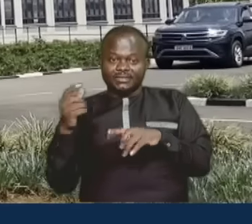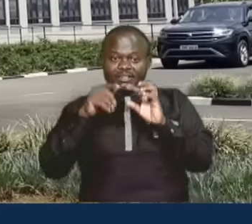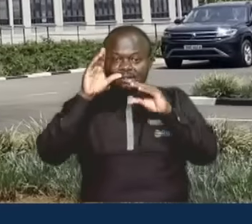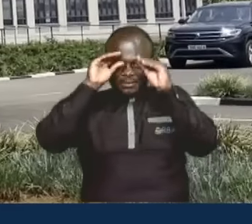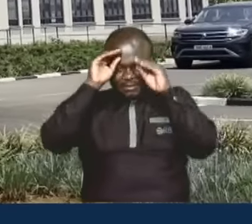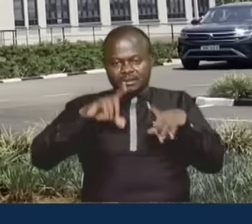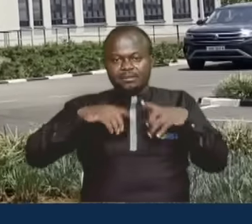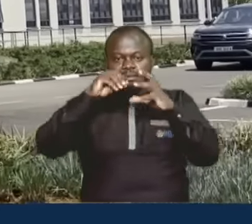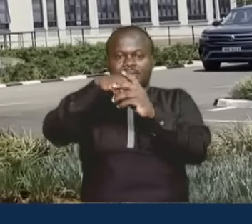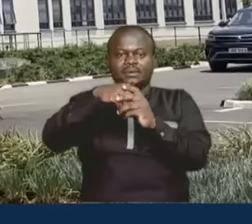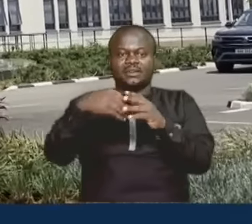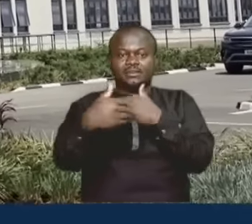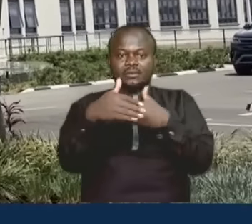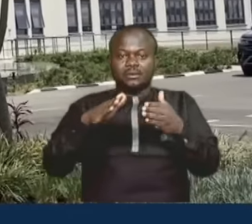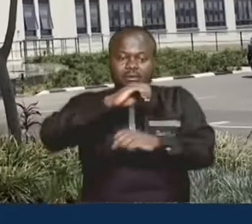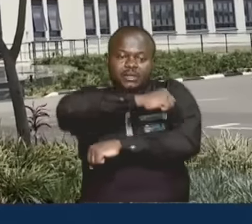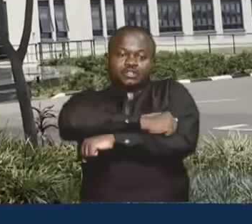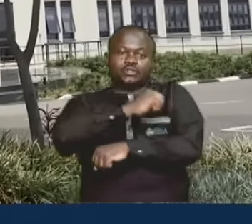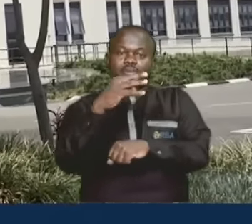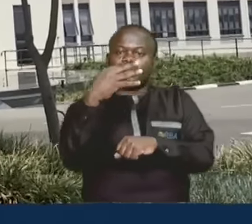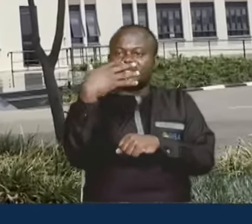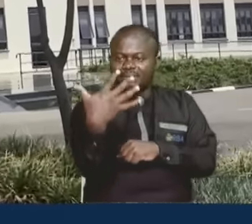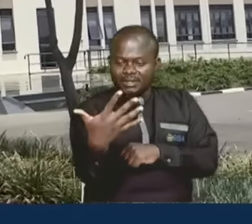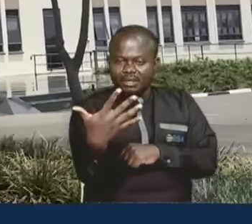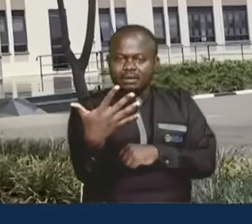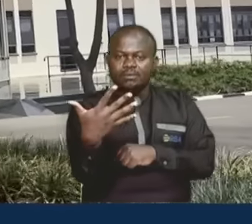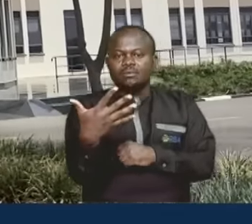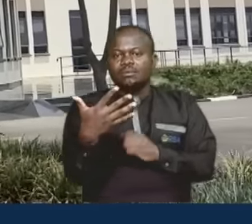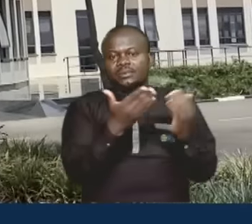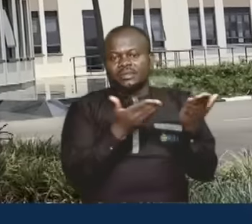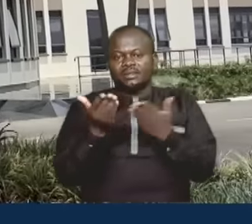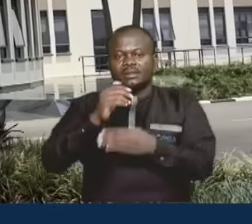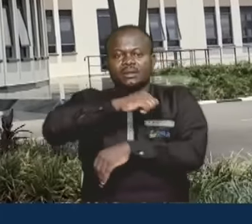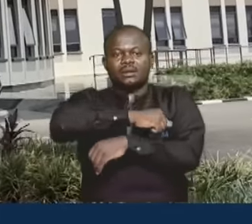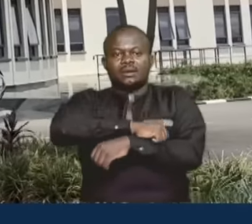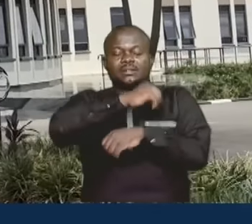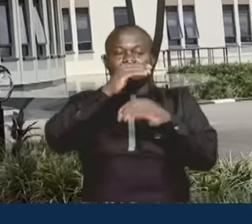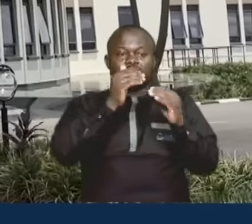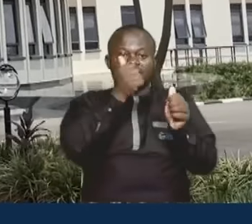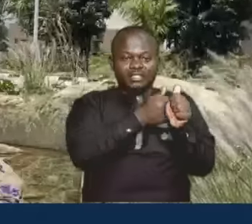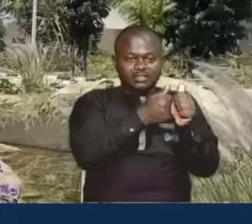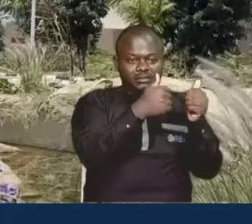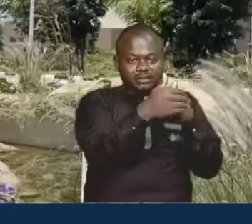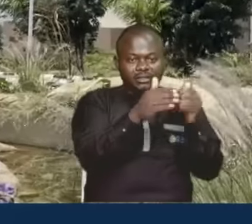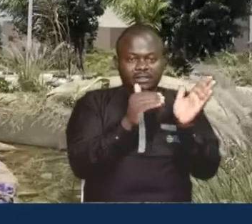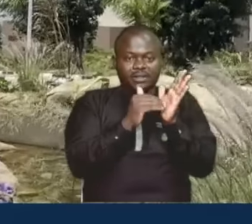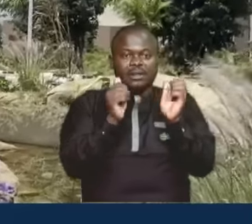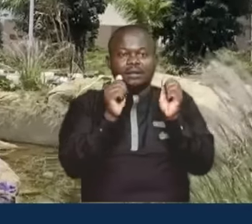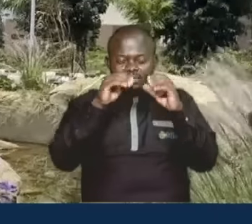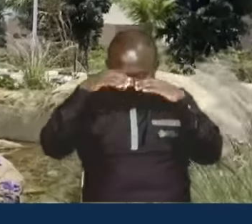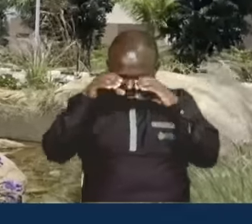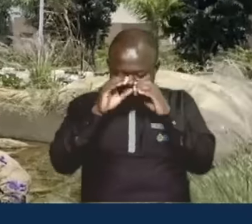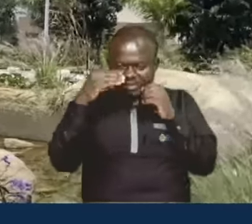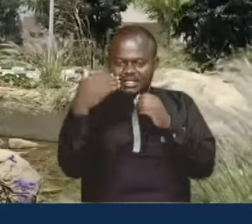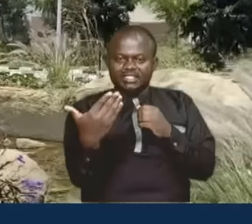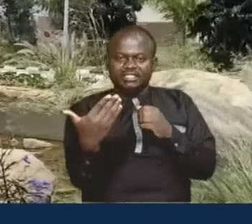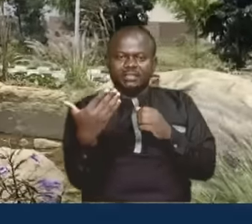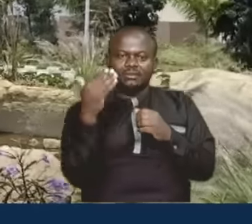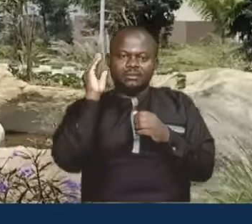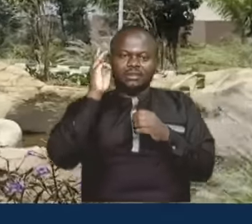bacumbikiwe. Rifite ibyumba by'amashuri 35 bigenewe kwakira abanyeshuri 30 muri buri cyumba ndetse na laboratwari 5